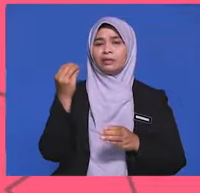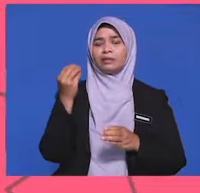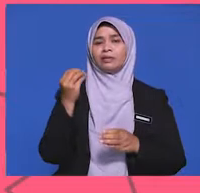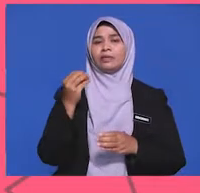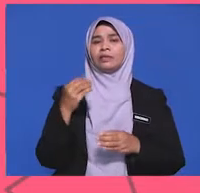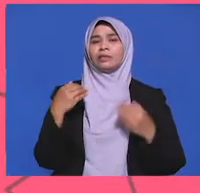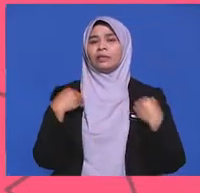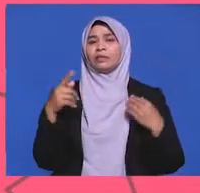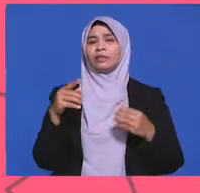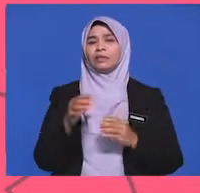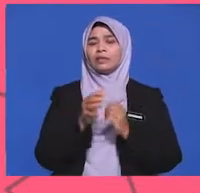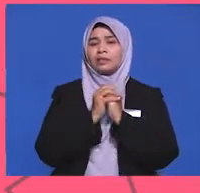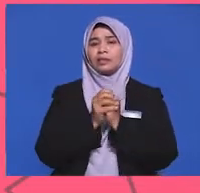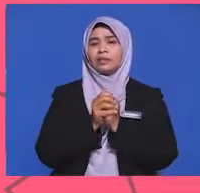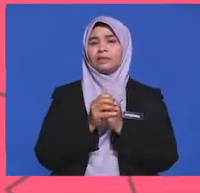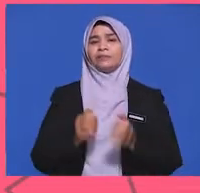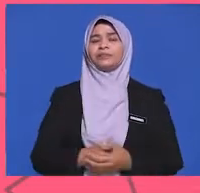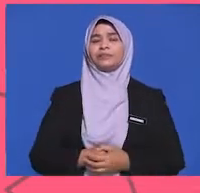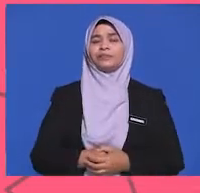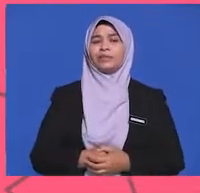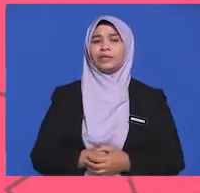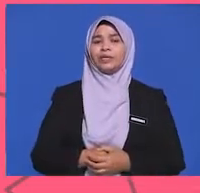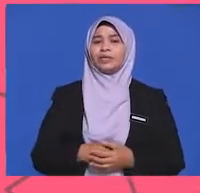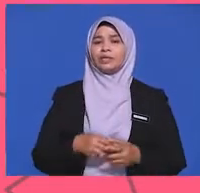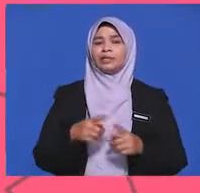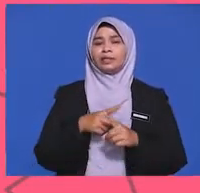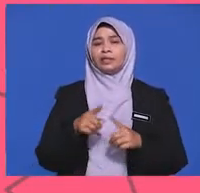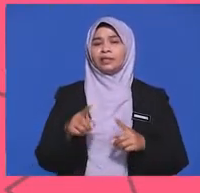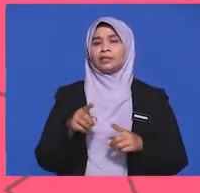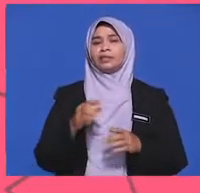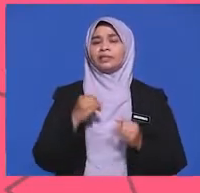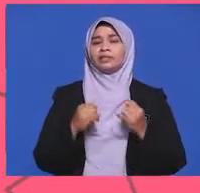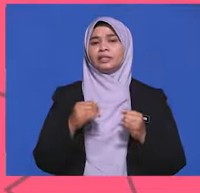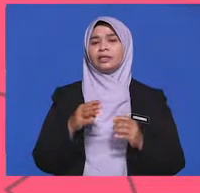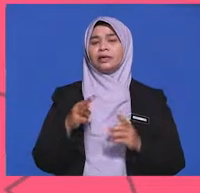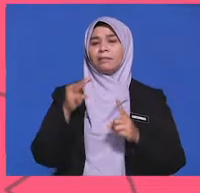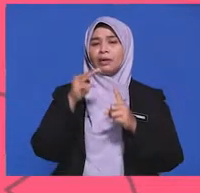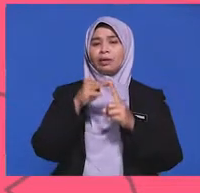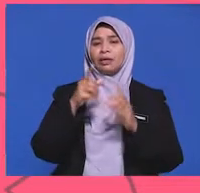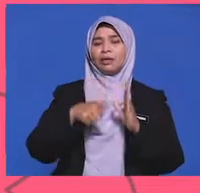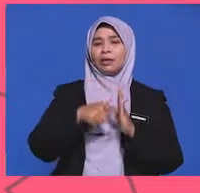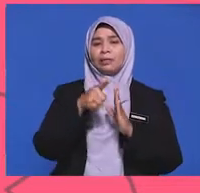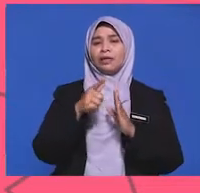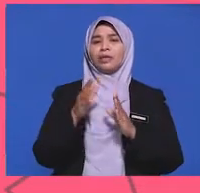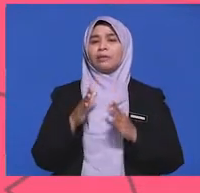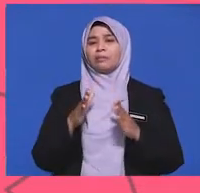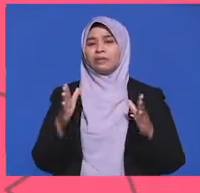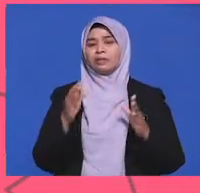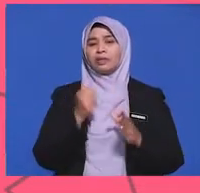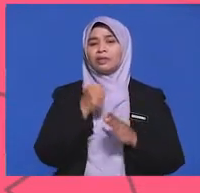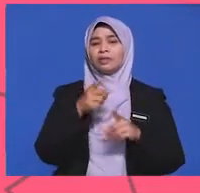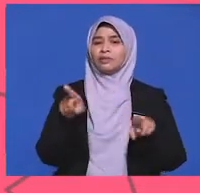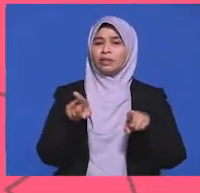diperolehi adalah tahniah. Sebaliknya, jika markah lebih besar atau sama